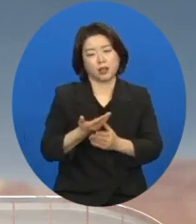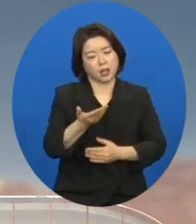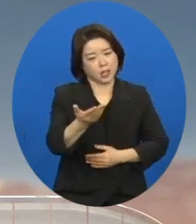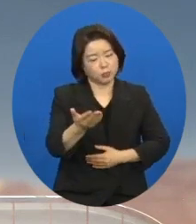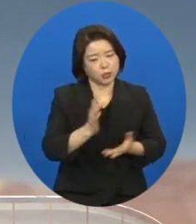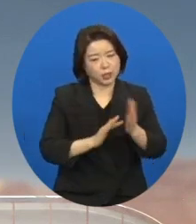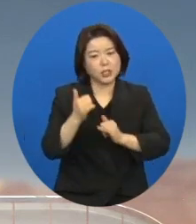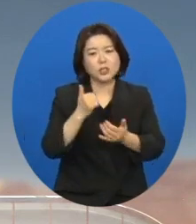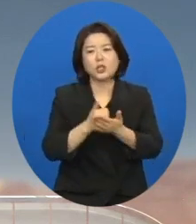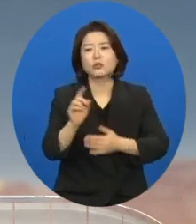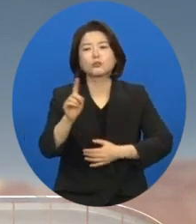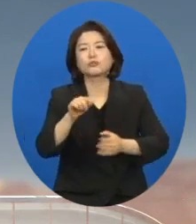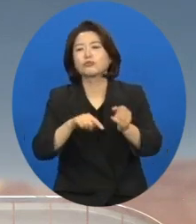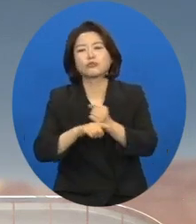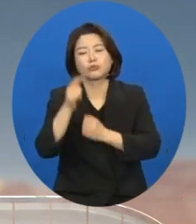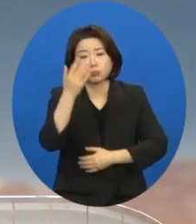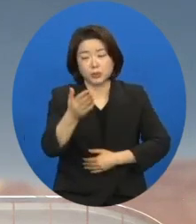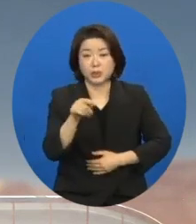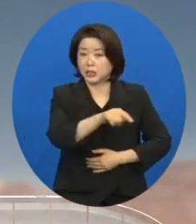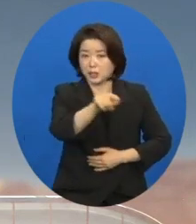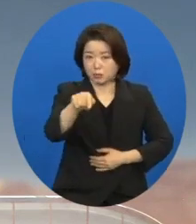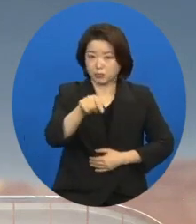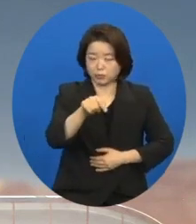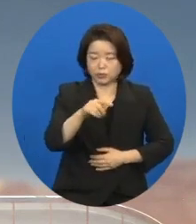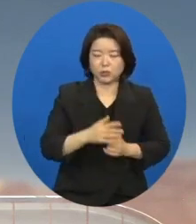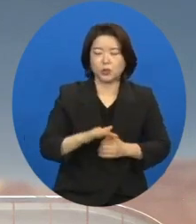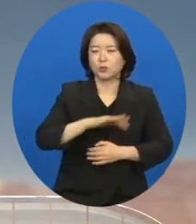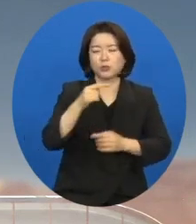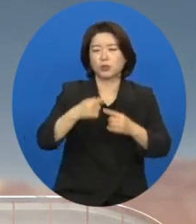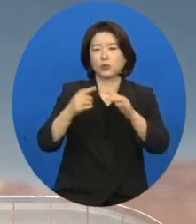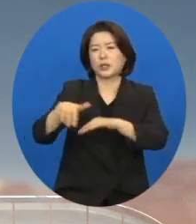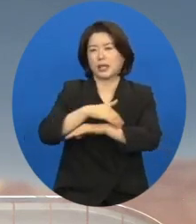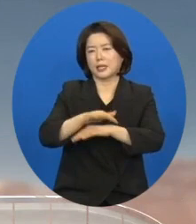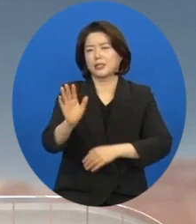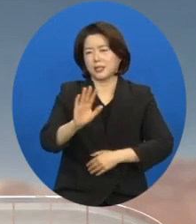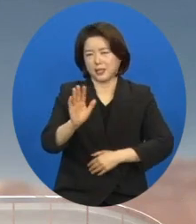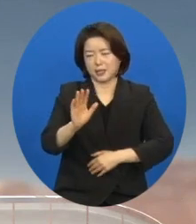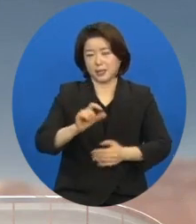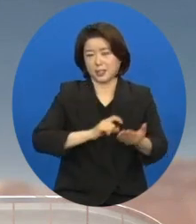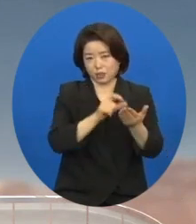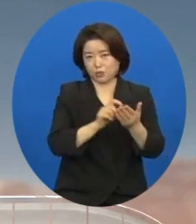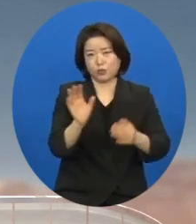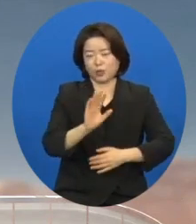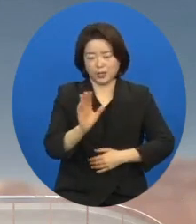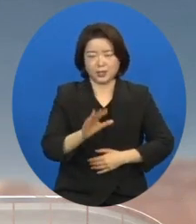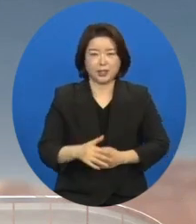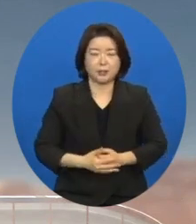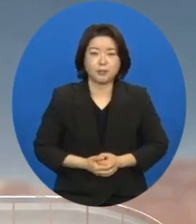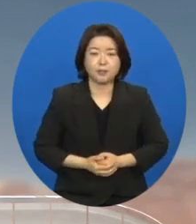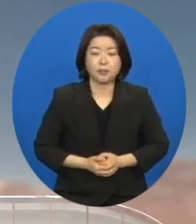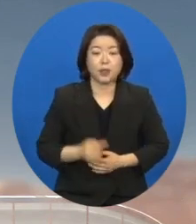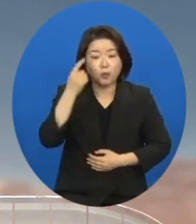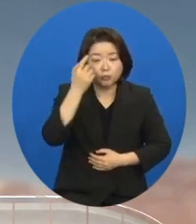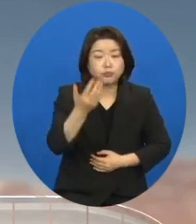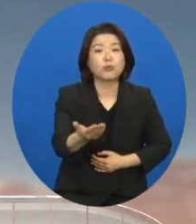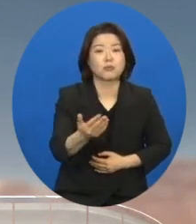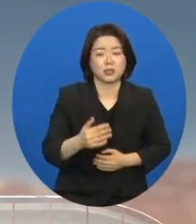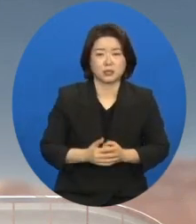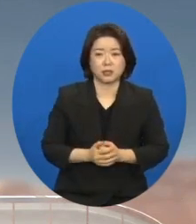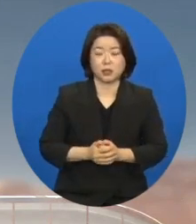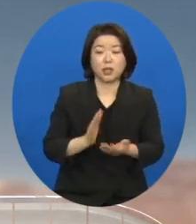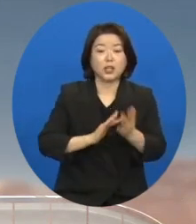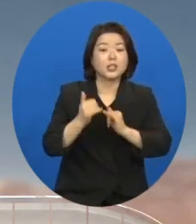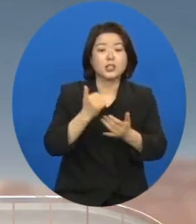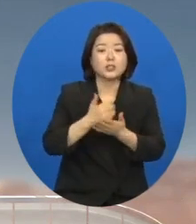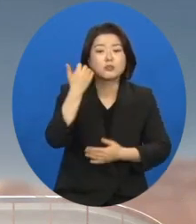누구실까? 근데 이분이 저희 교인이 아니었거든요. 물어봤더니 그분이 이런 얘기를 하시는 거예요. 예수님은 저를 위해